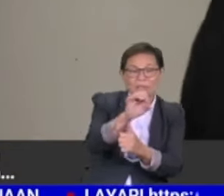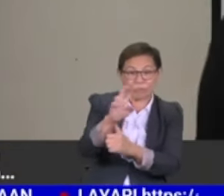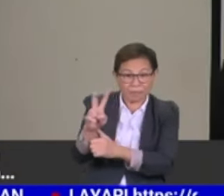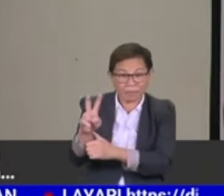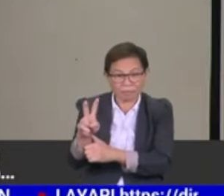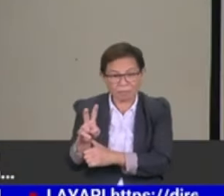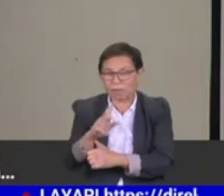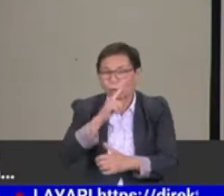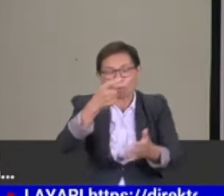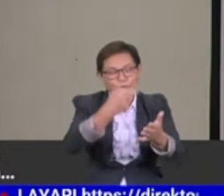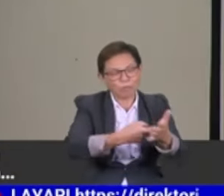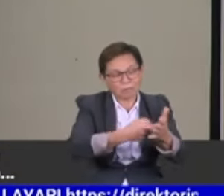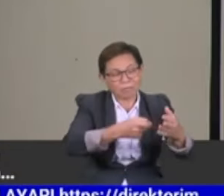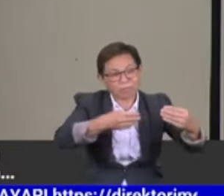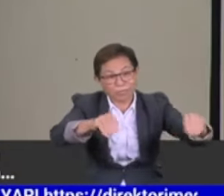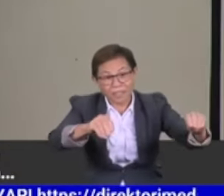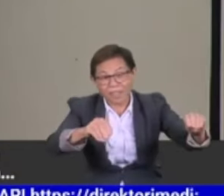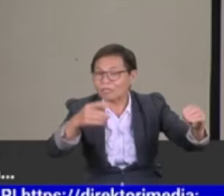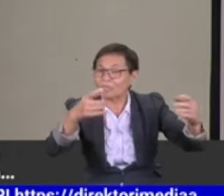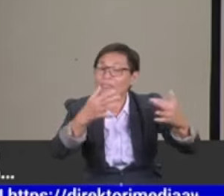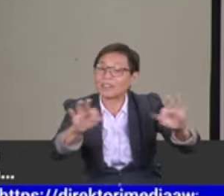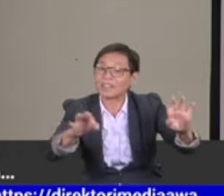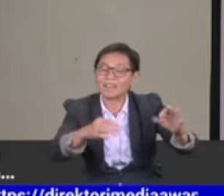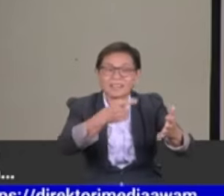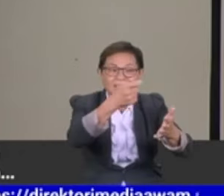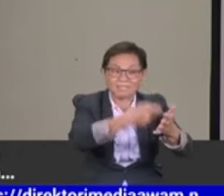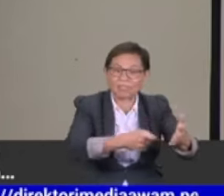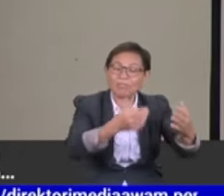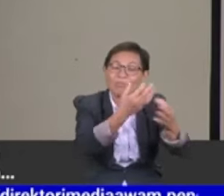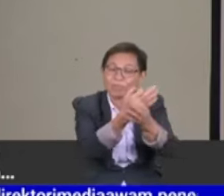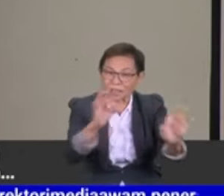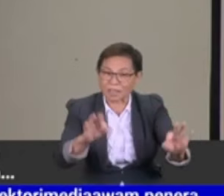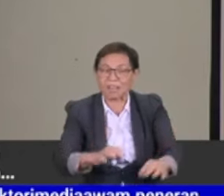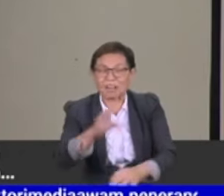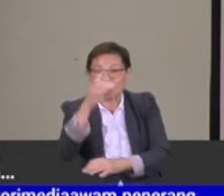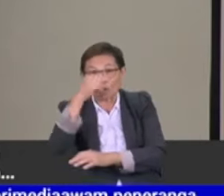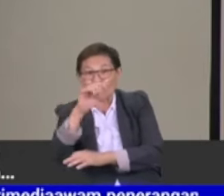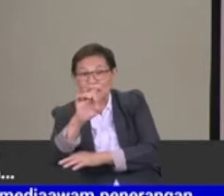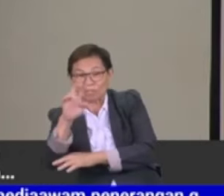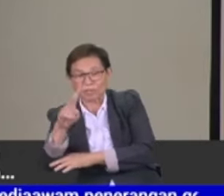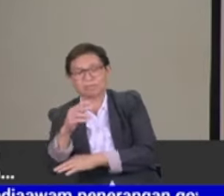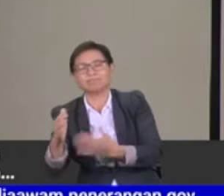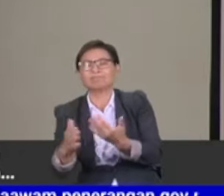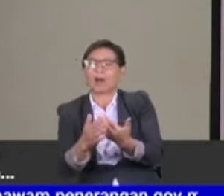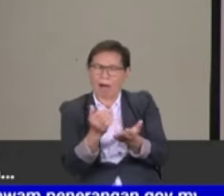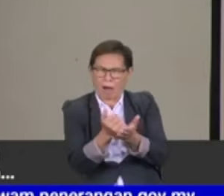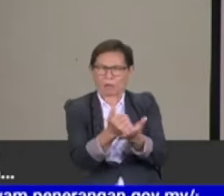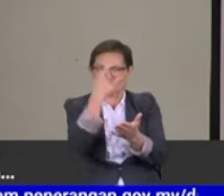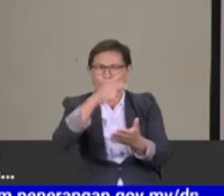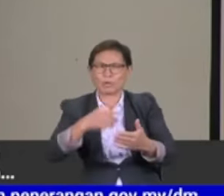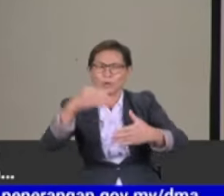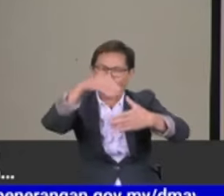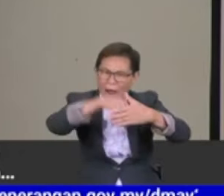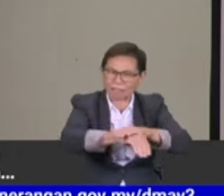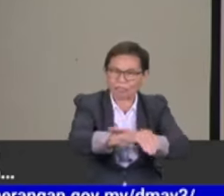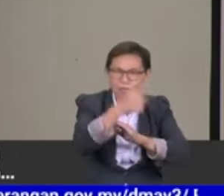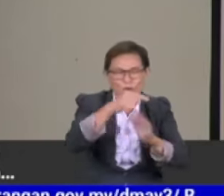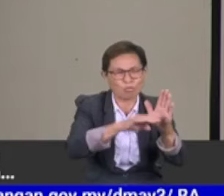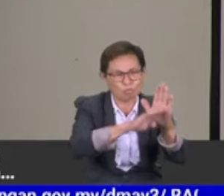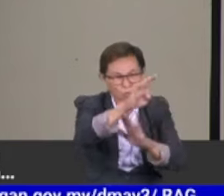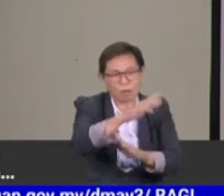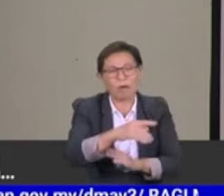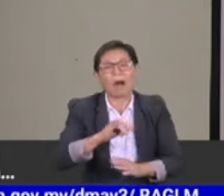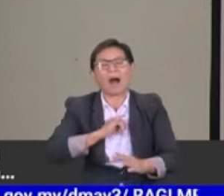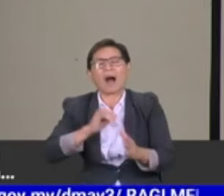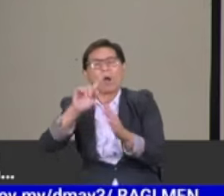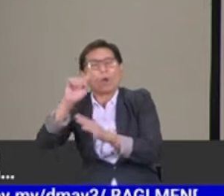no sales tax for EVs has been very helpful for us and for the development. So really, it's for my only